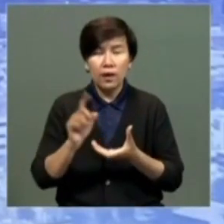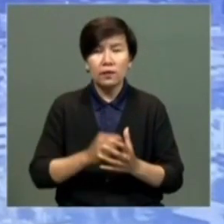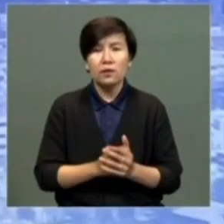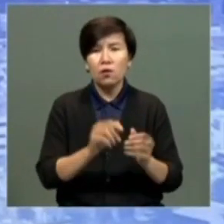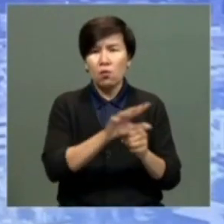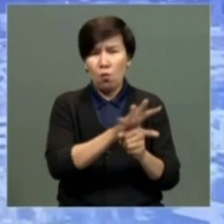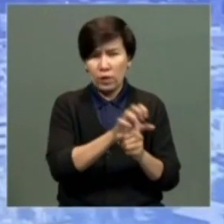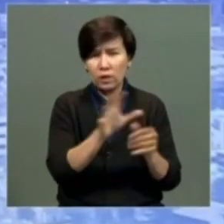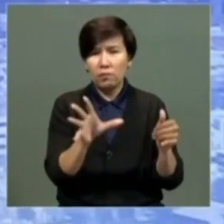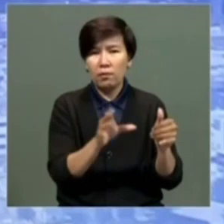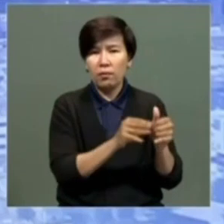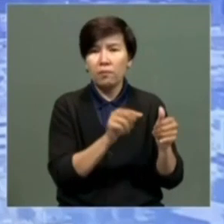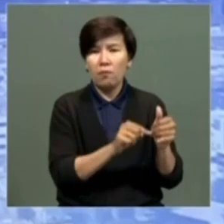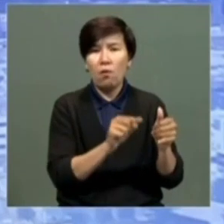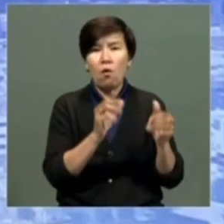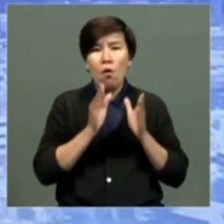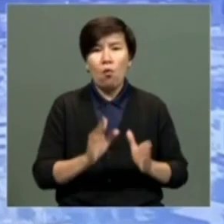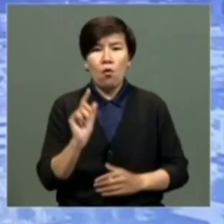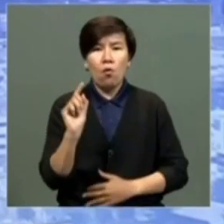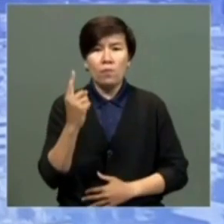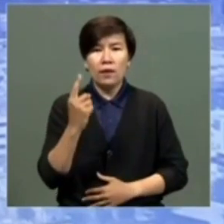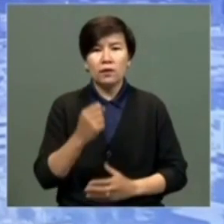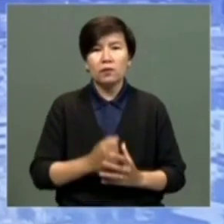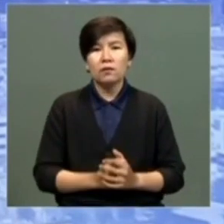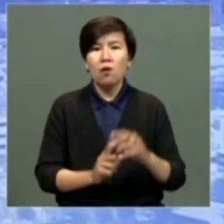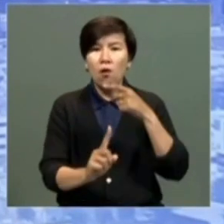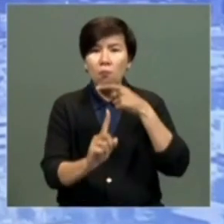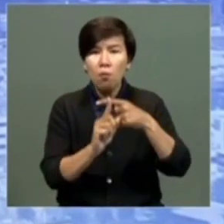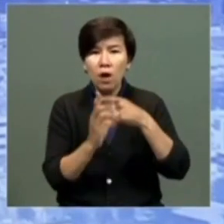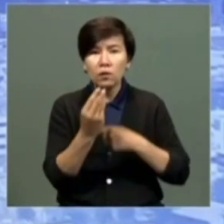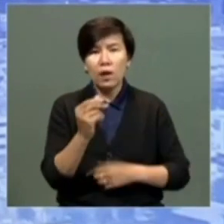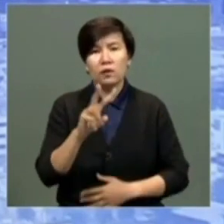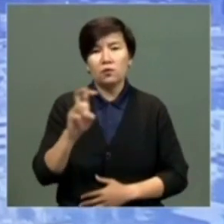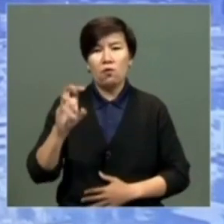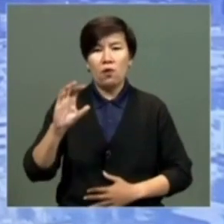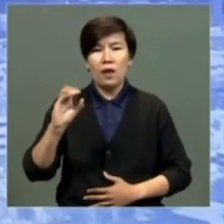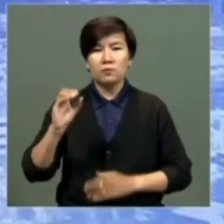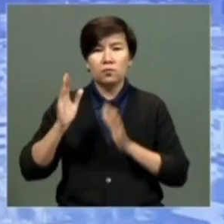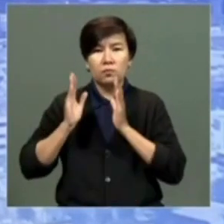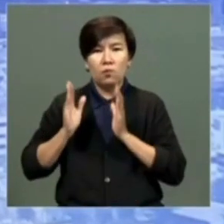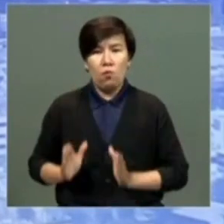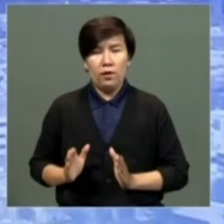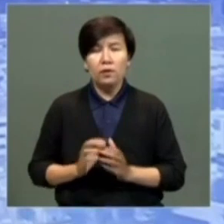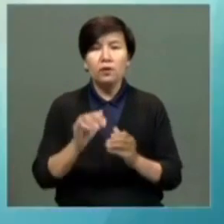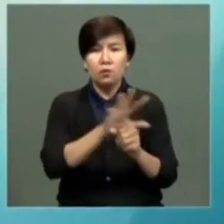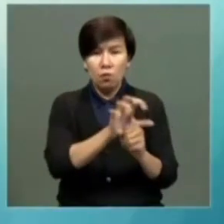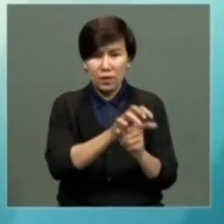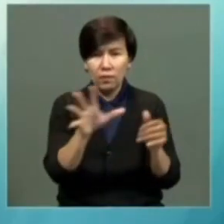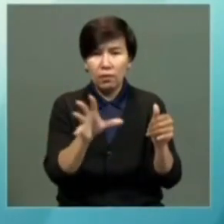ใหม่ไปที่ตัวเลข250รายครับซึ่งเป็นการติดเชื้อในประเท